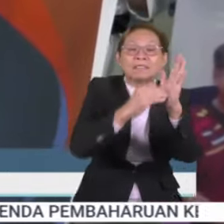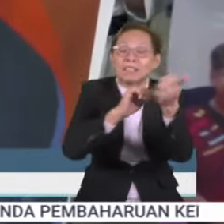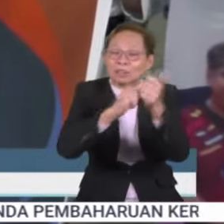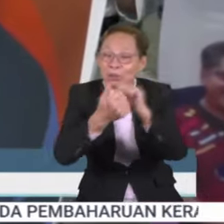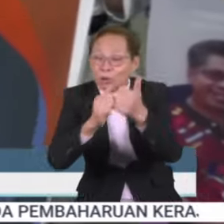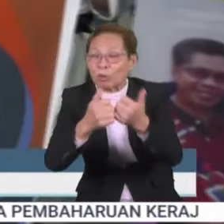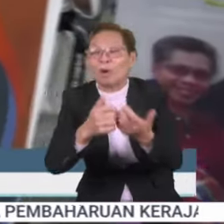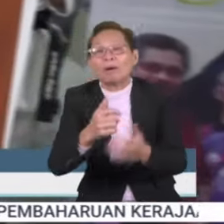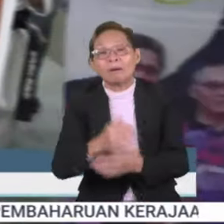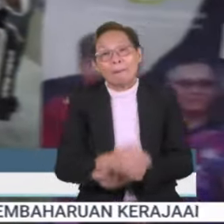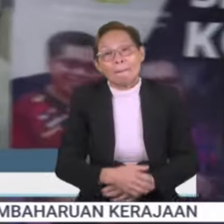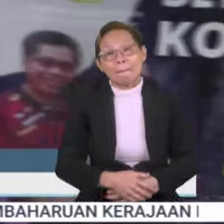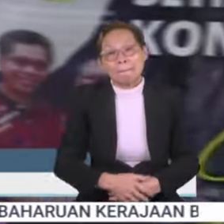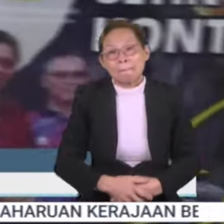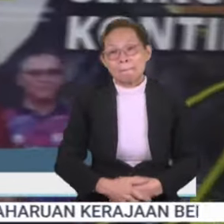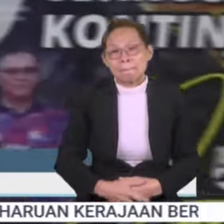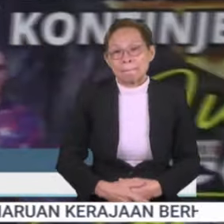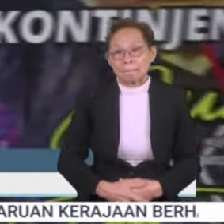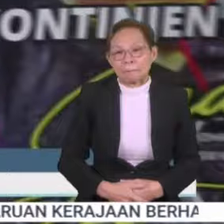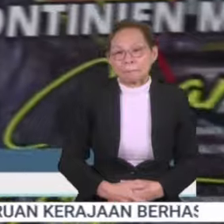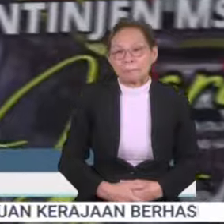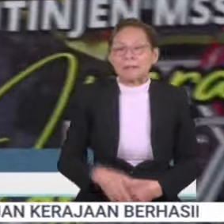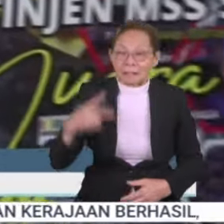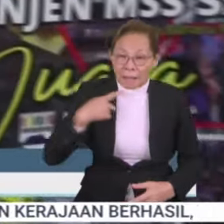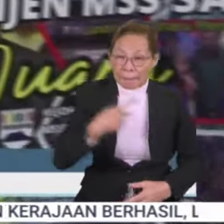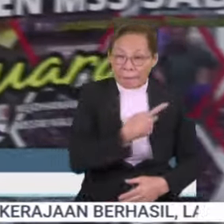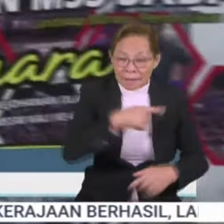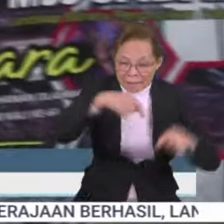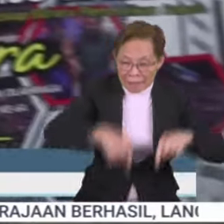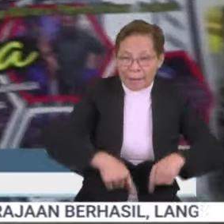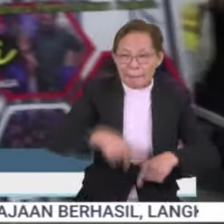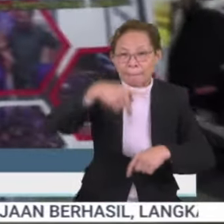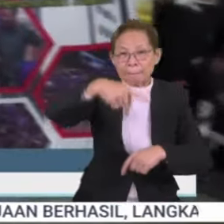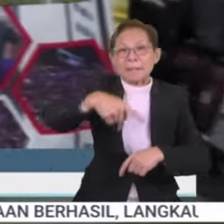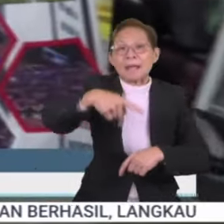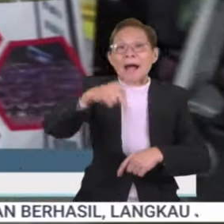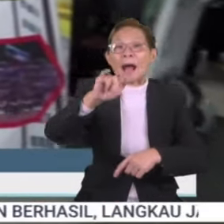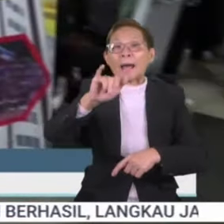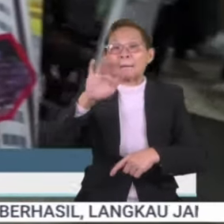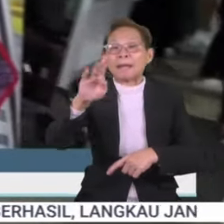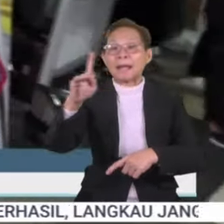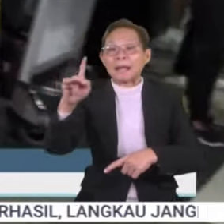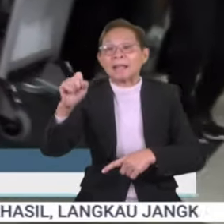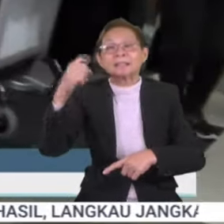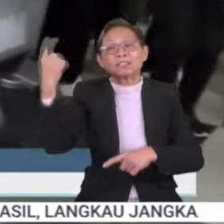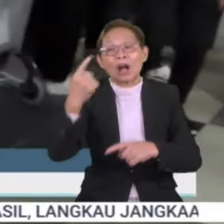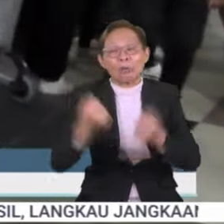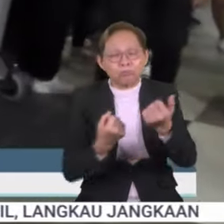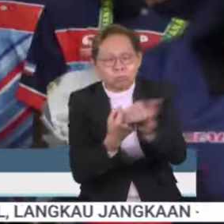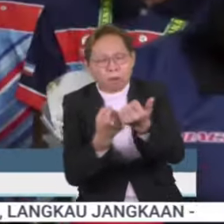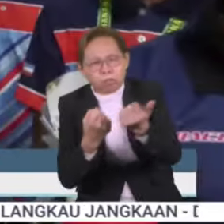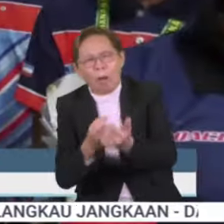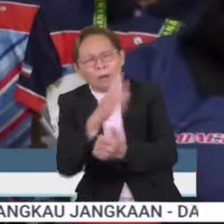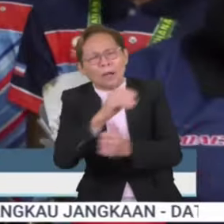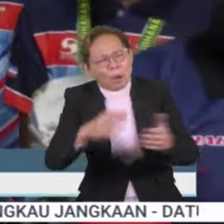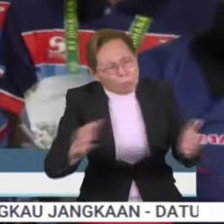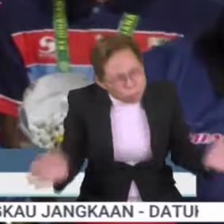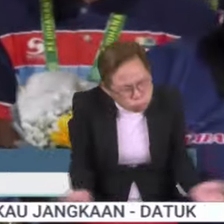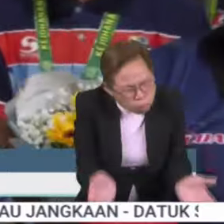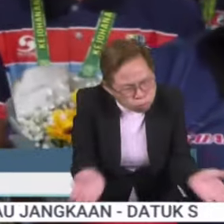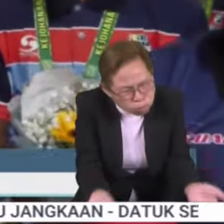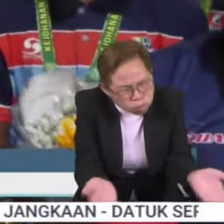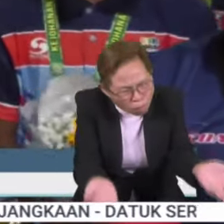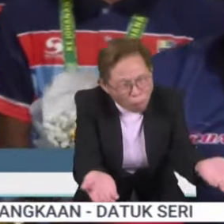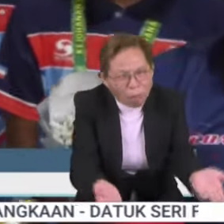sukan yang mana Kami di pibks juga sentiasa memberi sokongan memberi dorongan